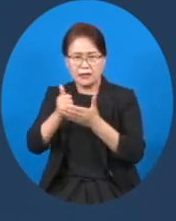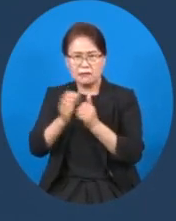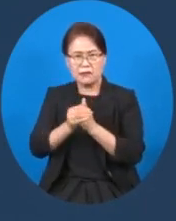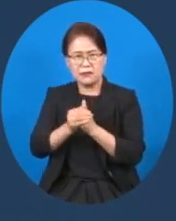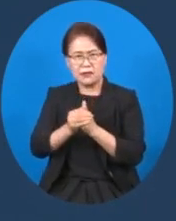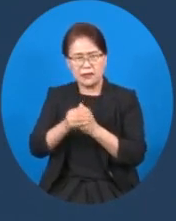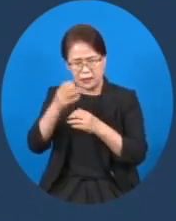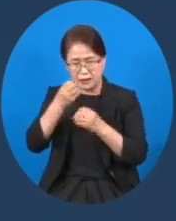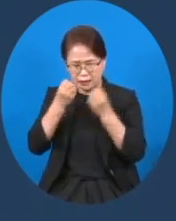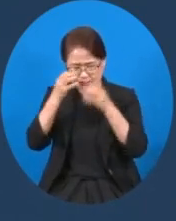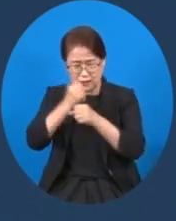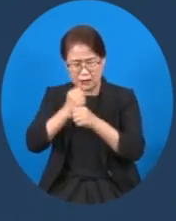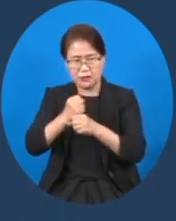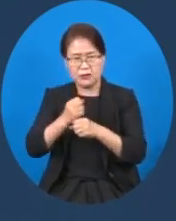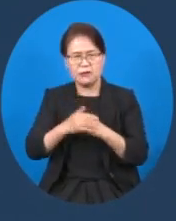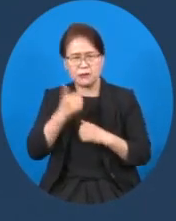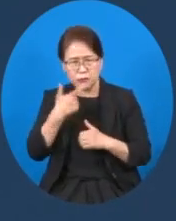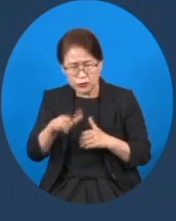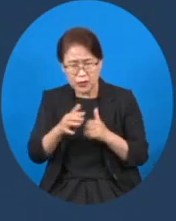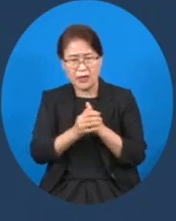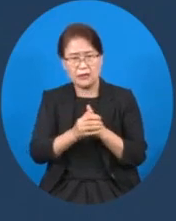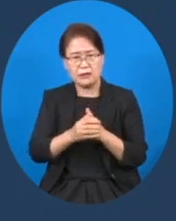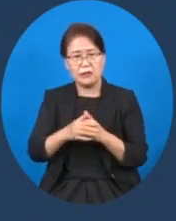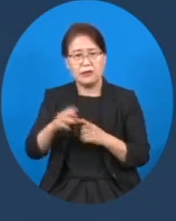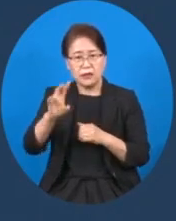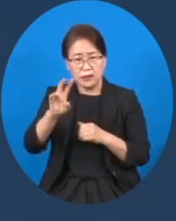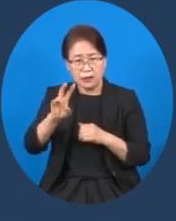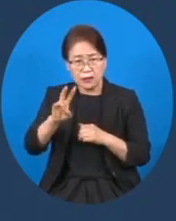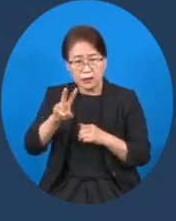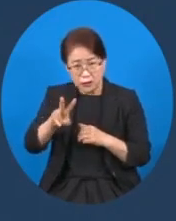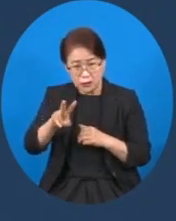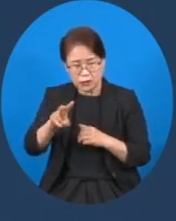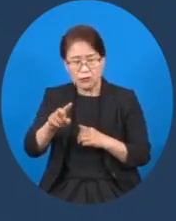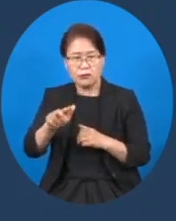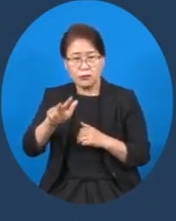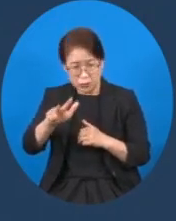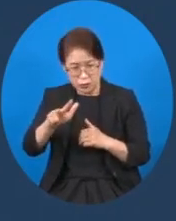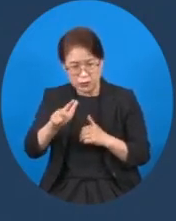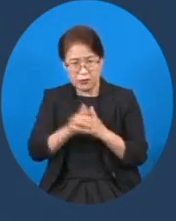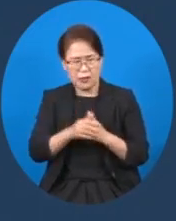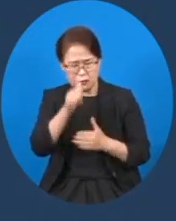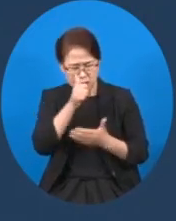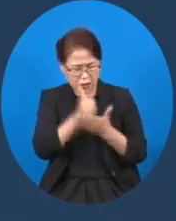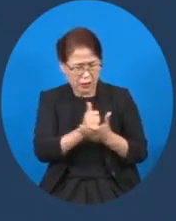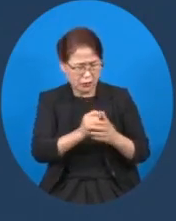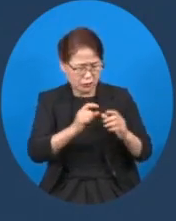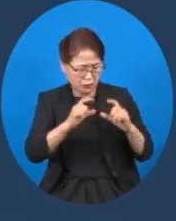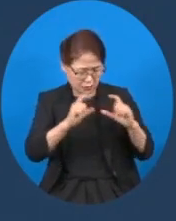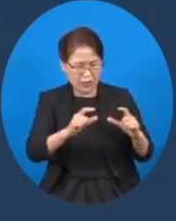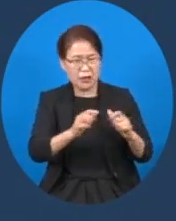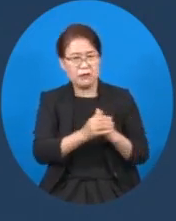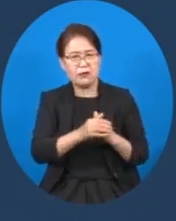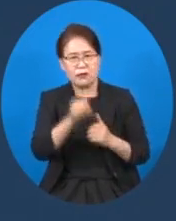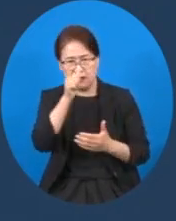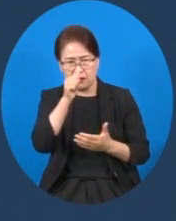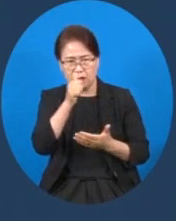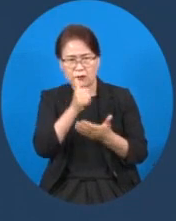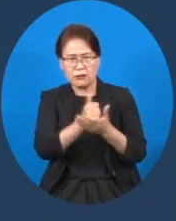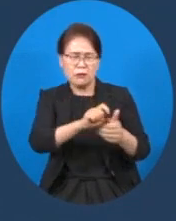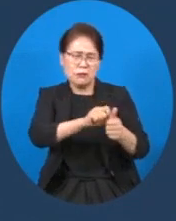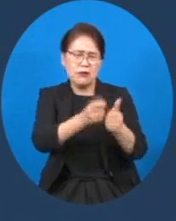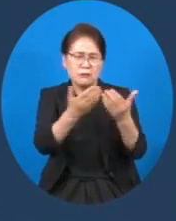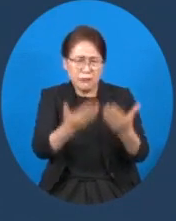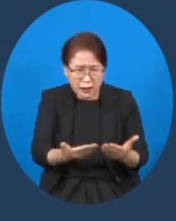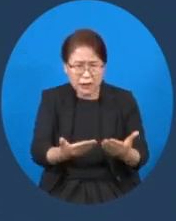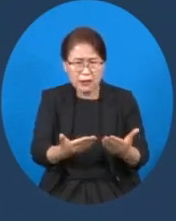동성애가 이제는 사람들로부터 미화되고 그것을 죄라고 말하면 처벌을 받는 그런 세상이 지금 우리 가운데